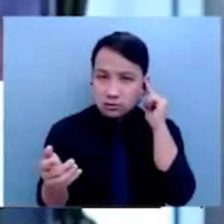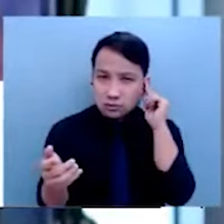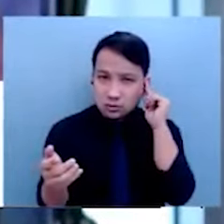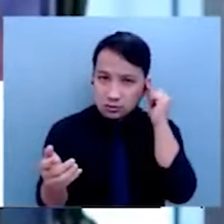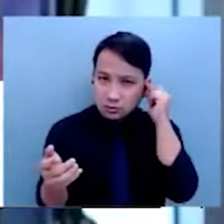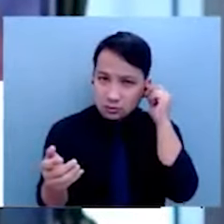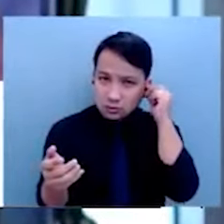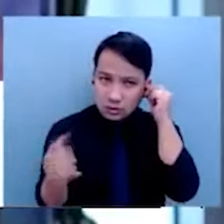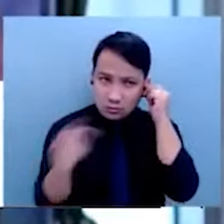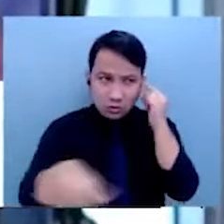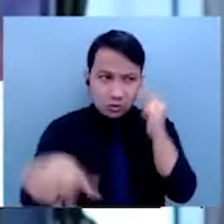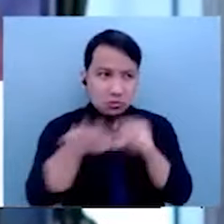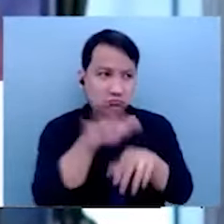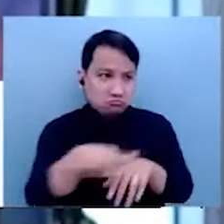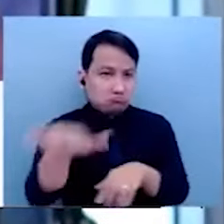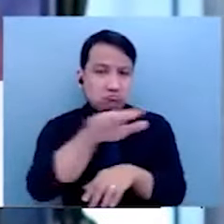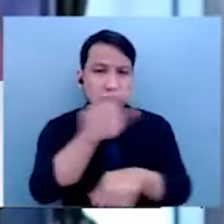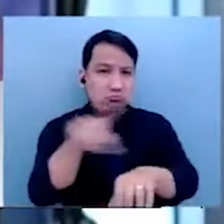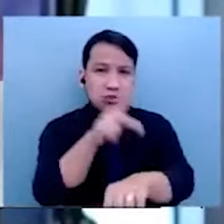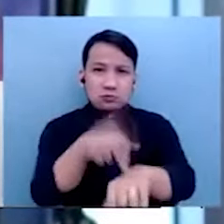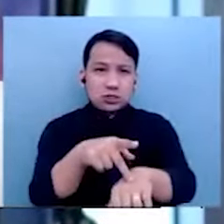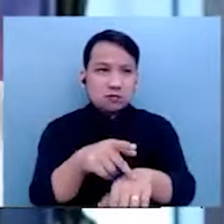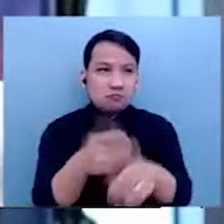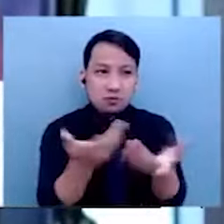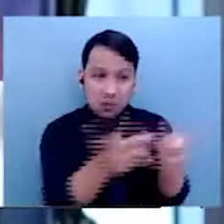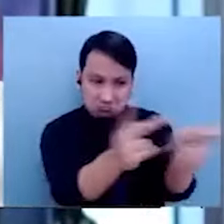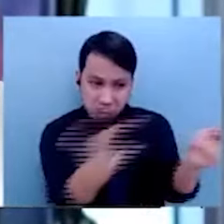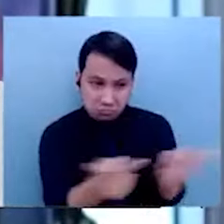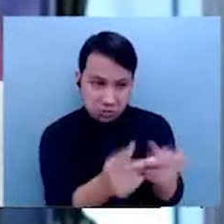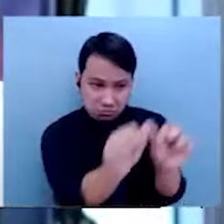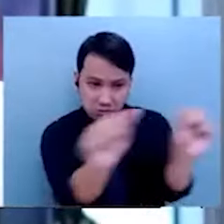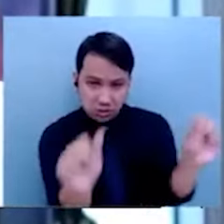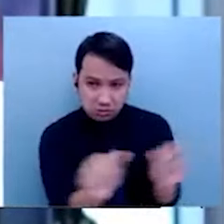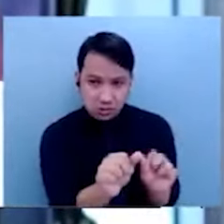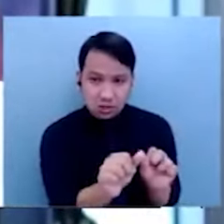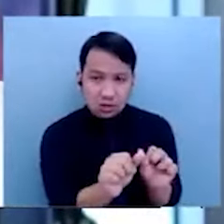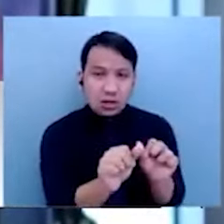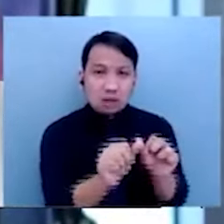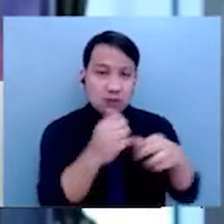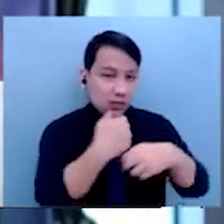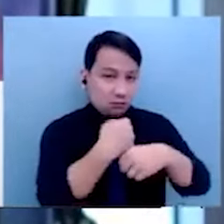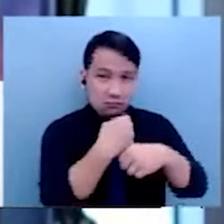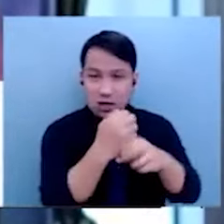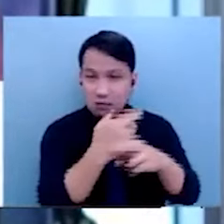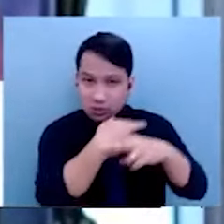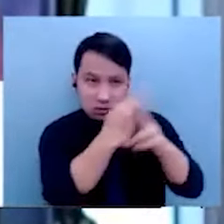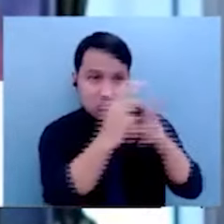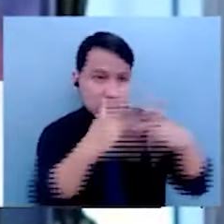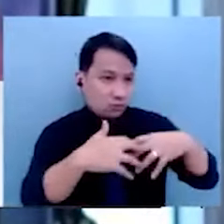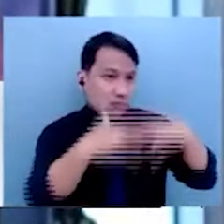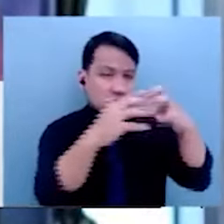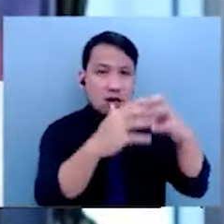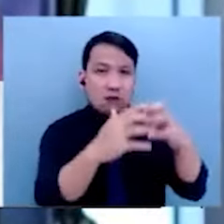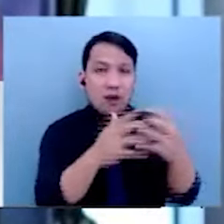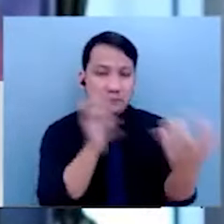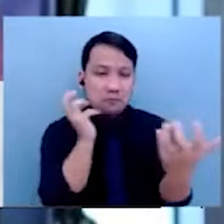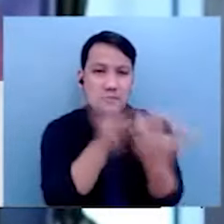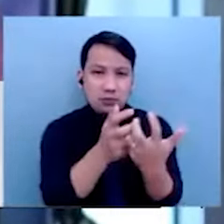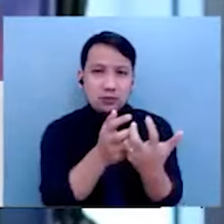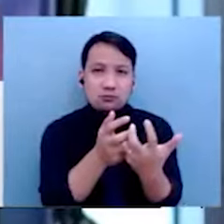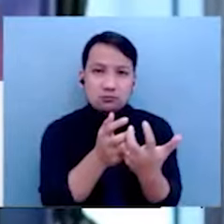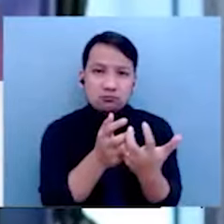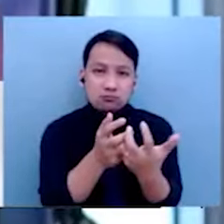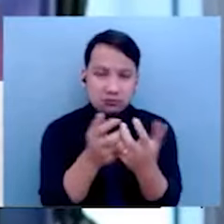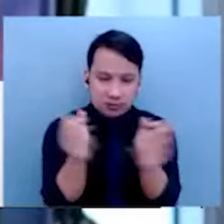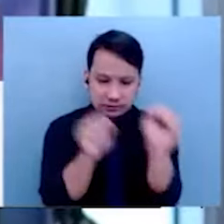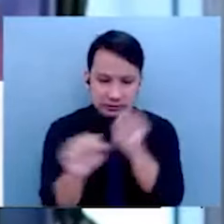sa buong kapuluan. May mga areas na baka kailangan talaga nalang mag-reclaim. Pero again, dapat nakabase ito sa siyensya at saka sa